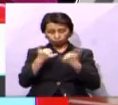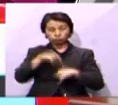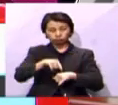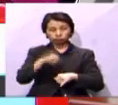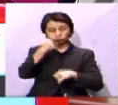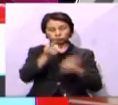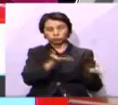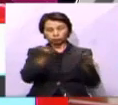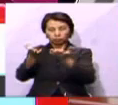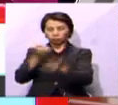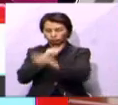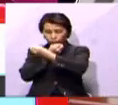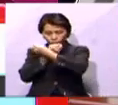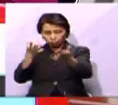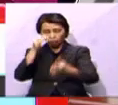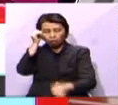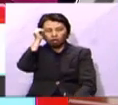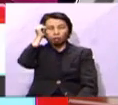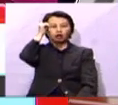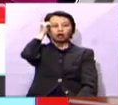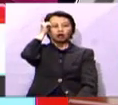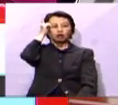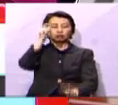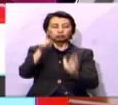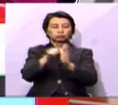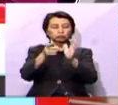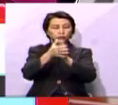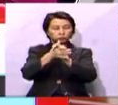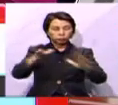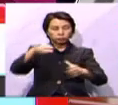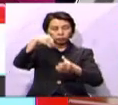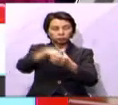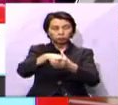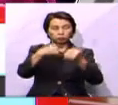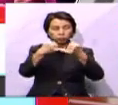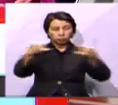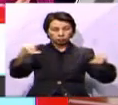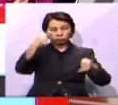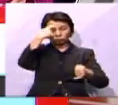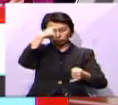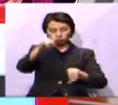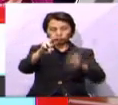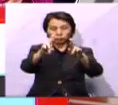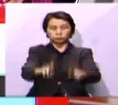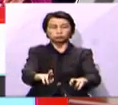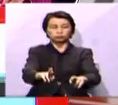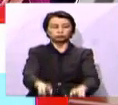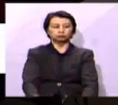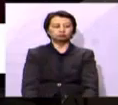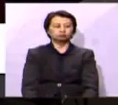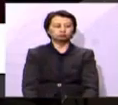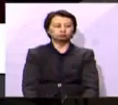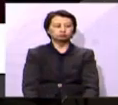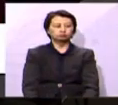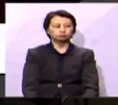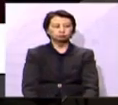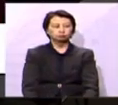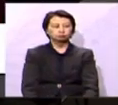dalam membawa mesej kesedaran tentang keselamatan secara dalam talian kepada rakyat.